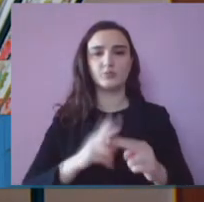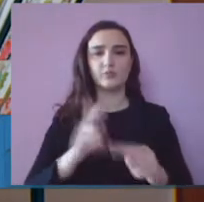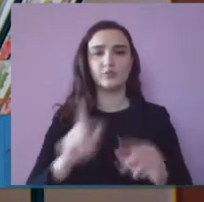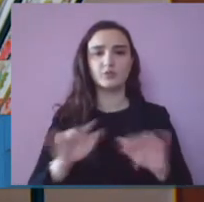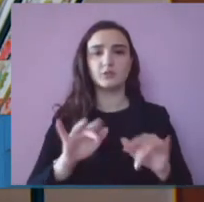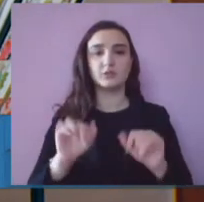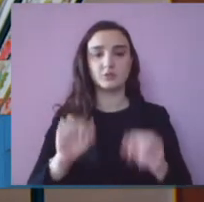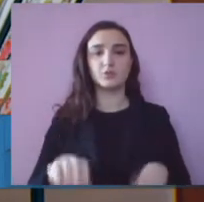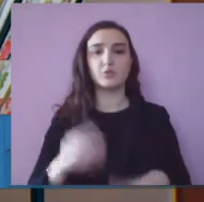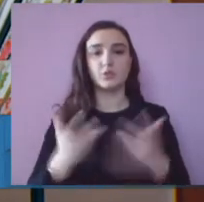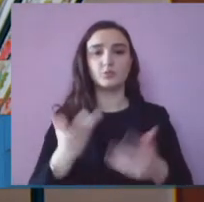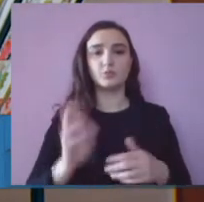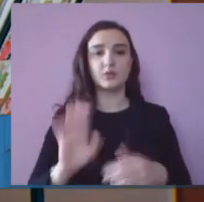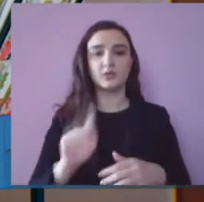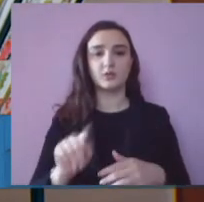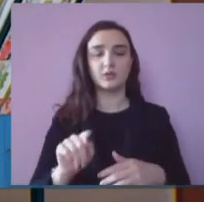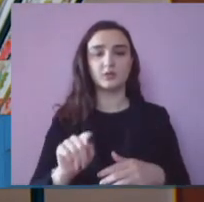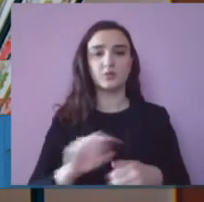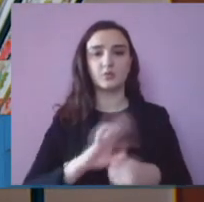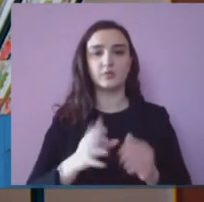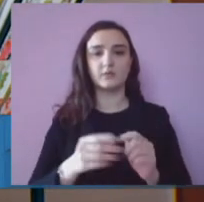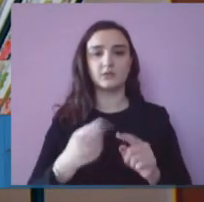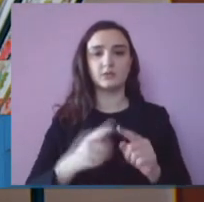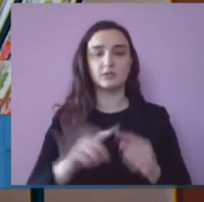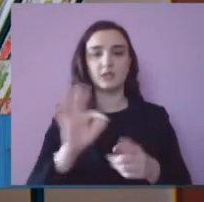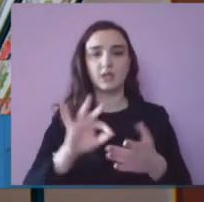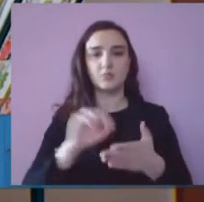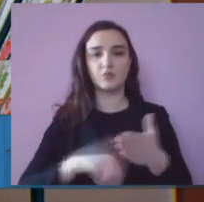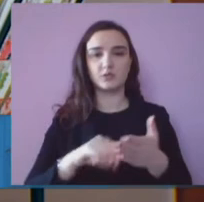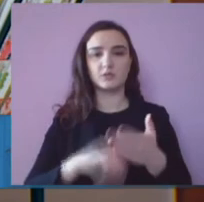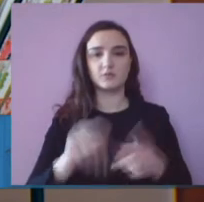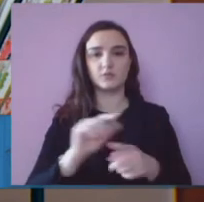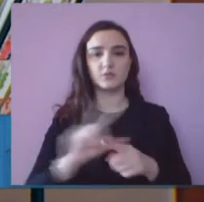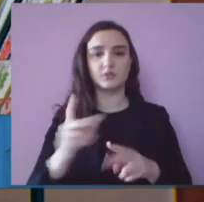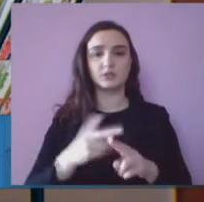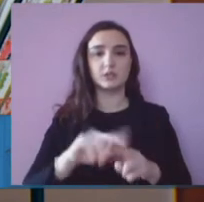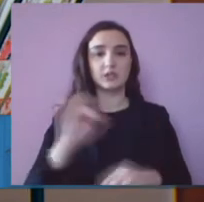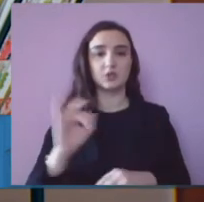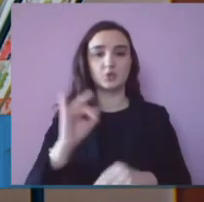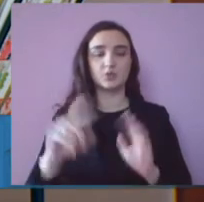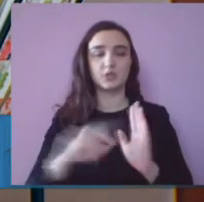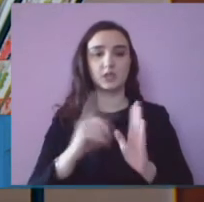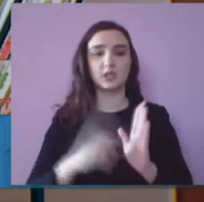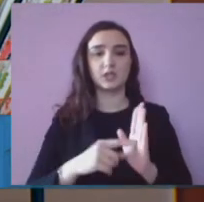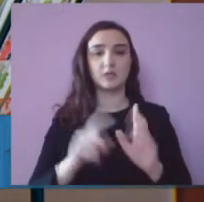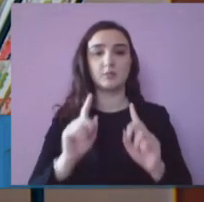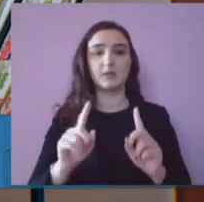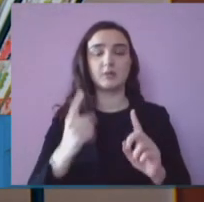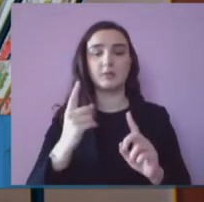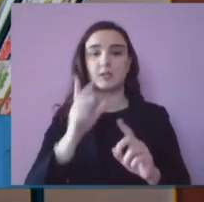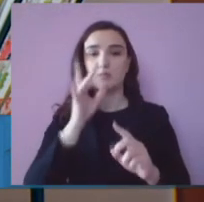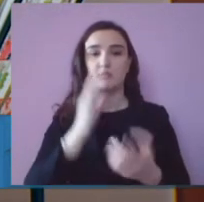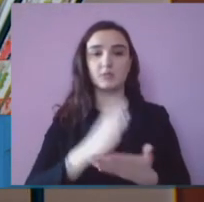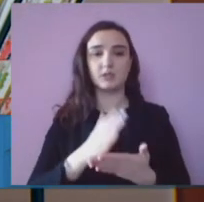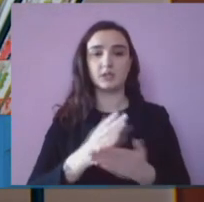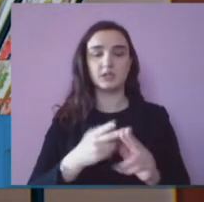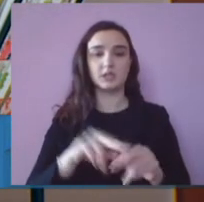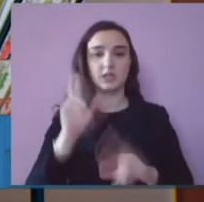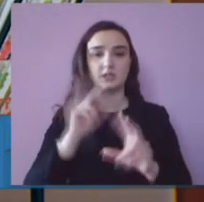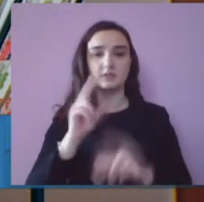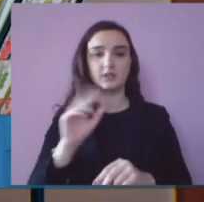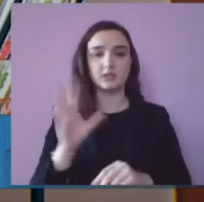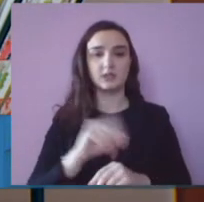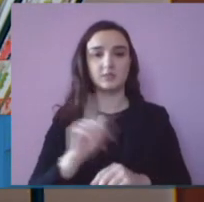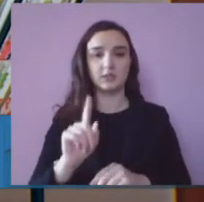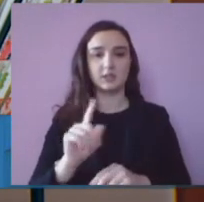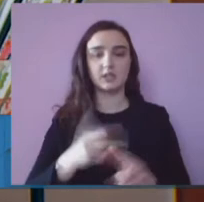თუ არა COVID-ს გამოიწვიოს. ეს არის ძალიან საინტერესო საკითხი, მაგრამ ერთი მომენტი არის ასეთი გასათვალისწინებელი. ეს